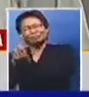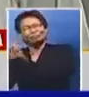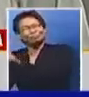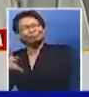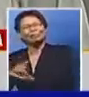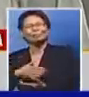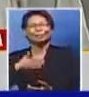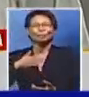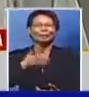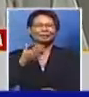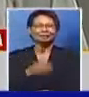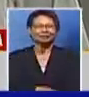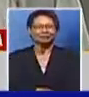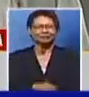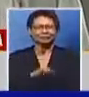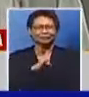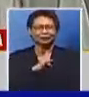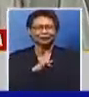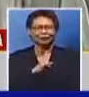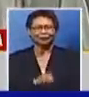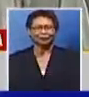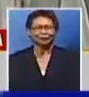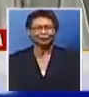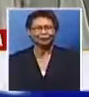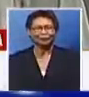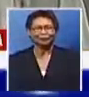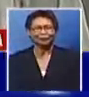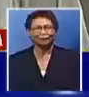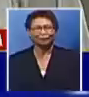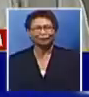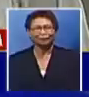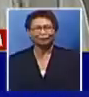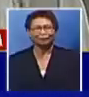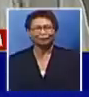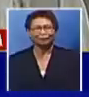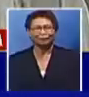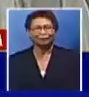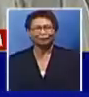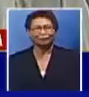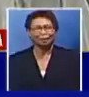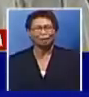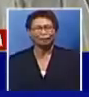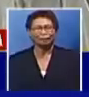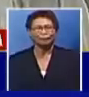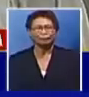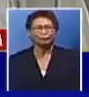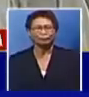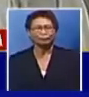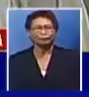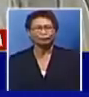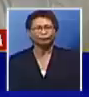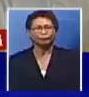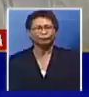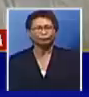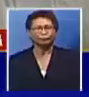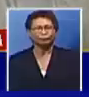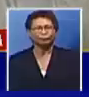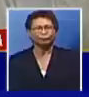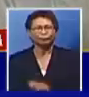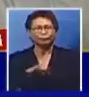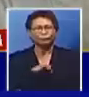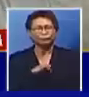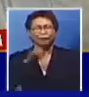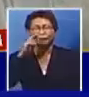Saya harap Kementeri terus buat program ini setiap tahun. Saya